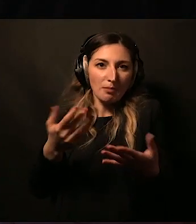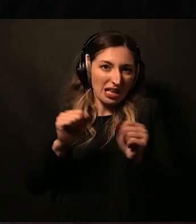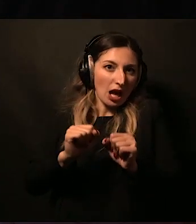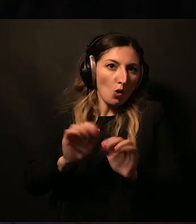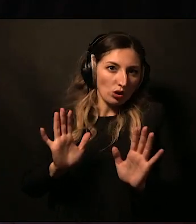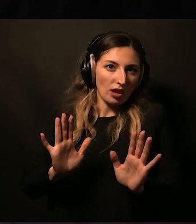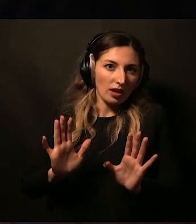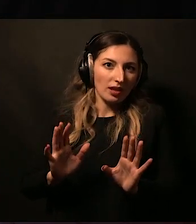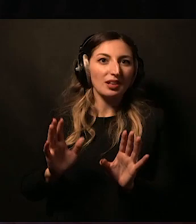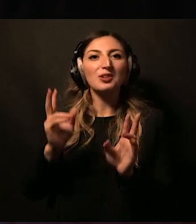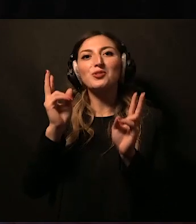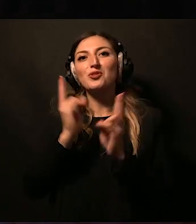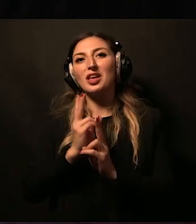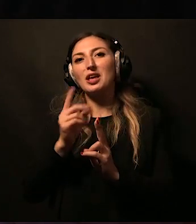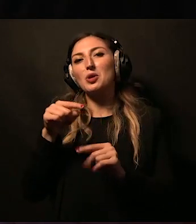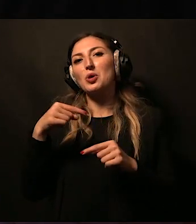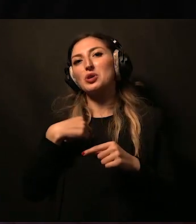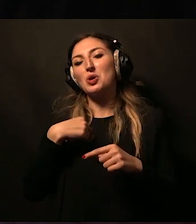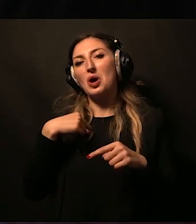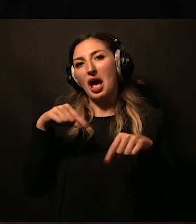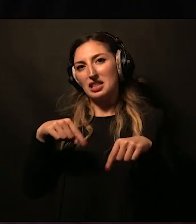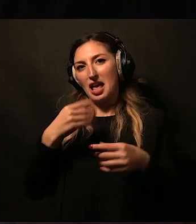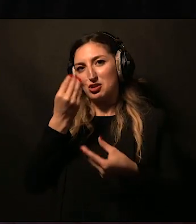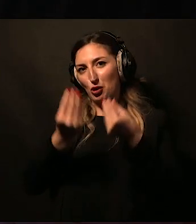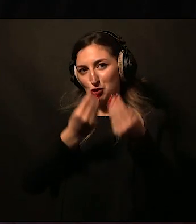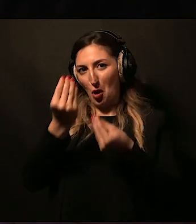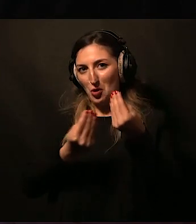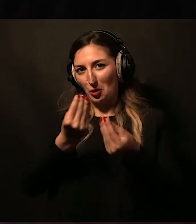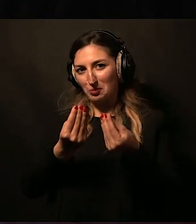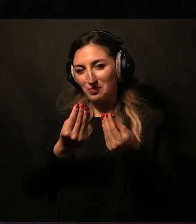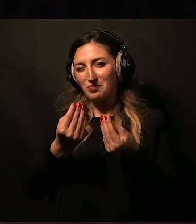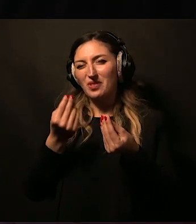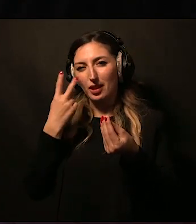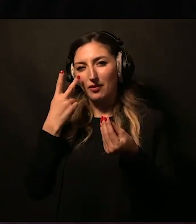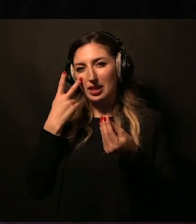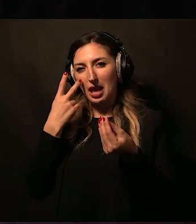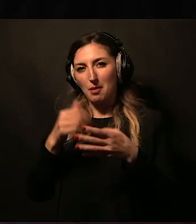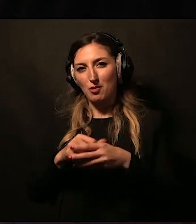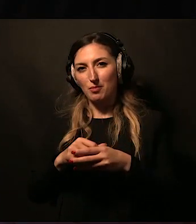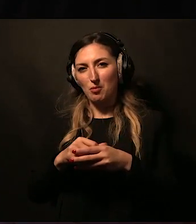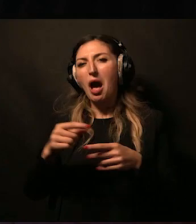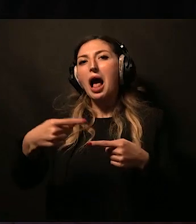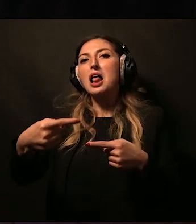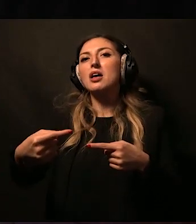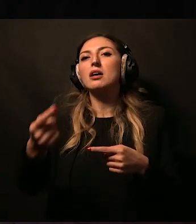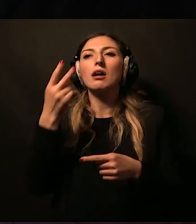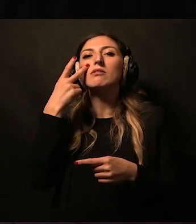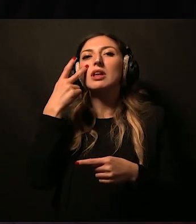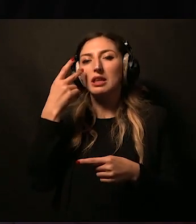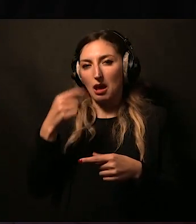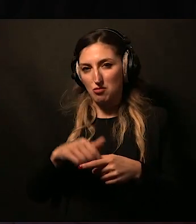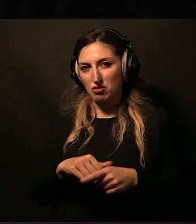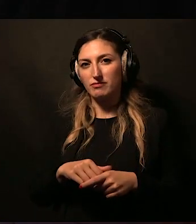disintegrarsi con voi alla fine e vediamo alla fine come come ne